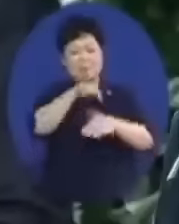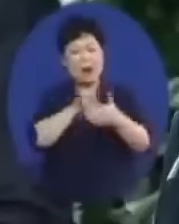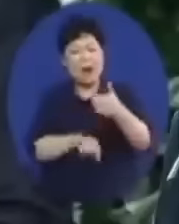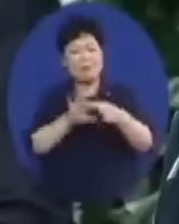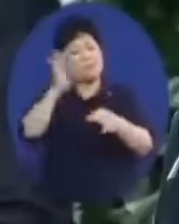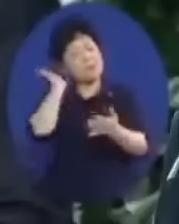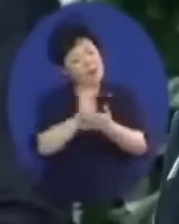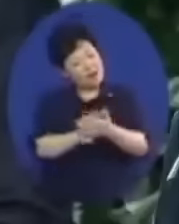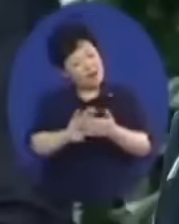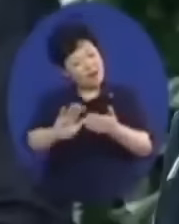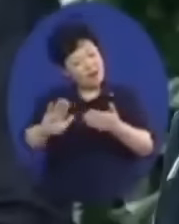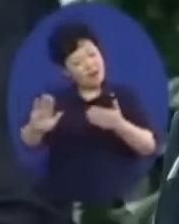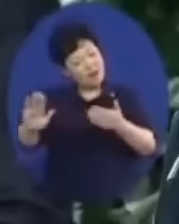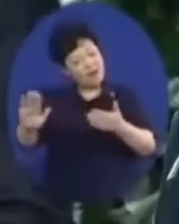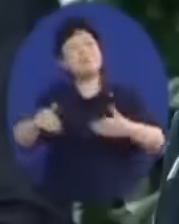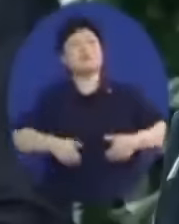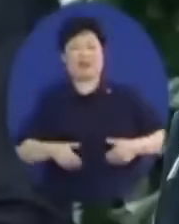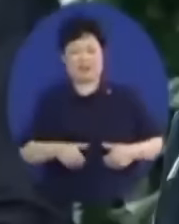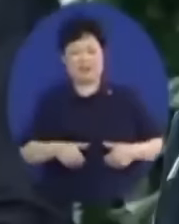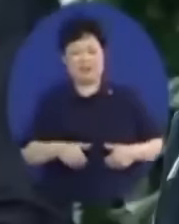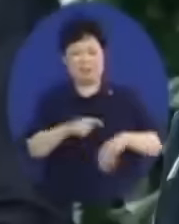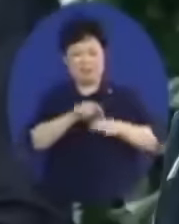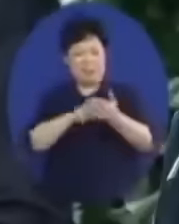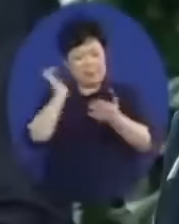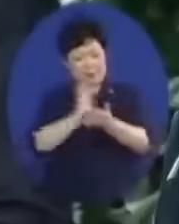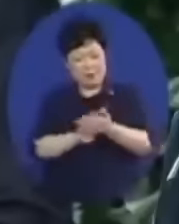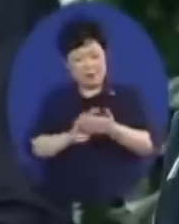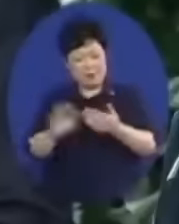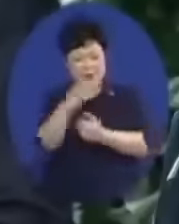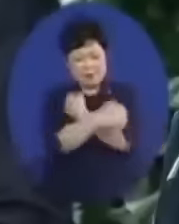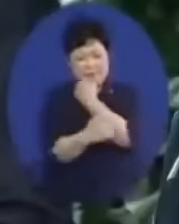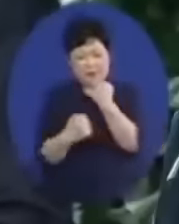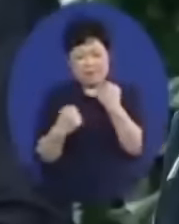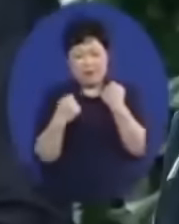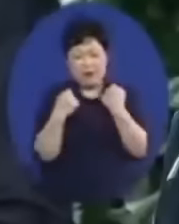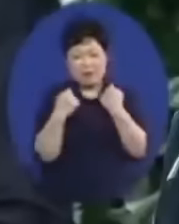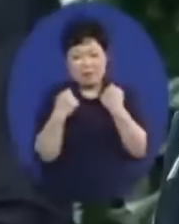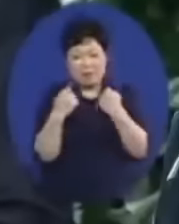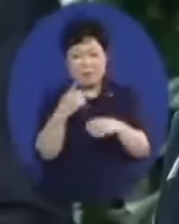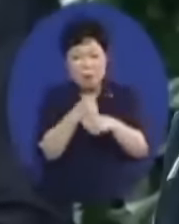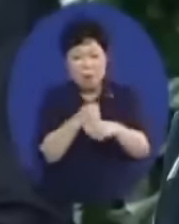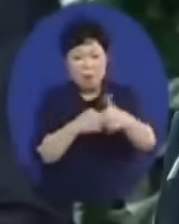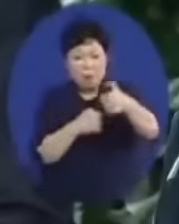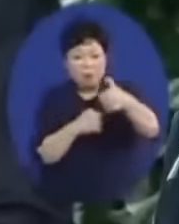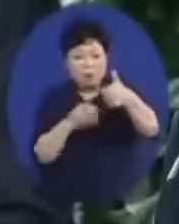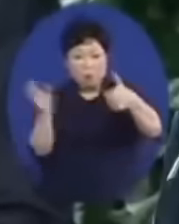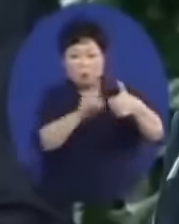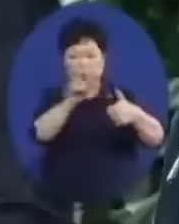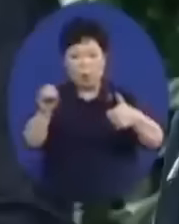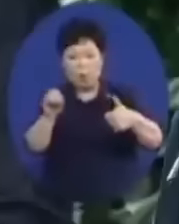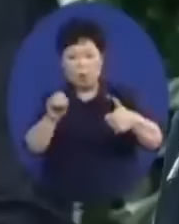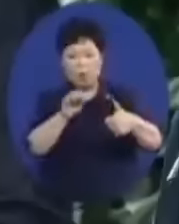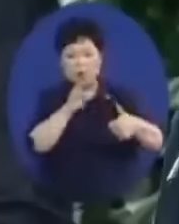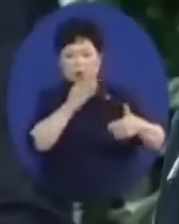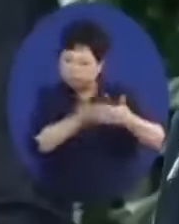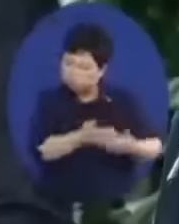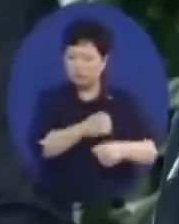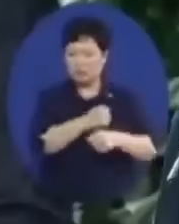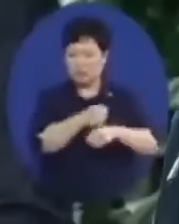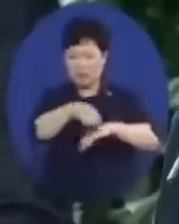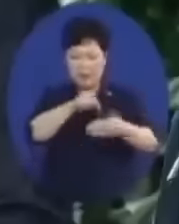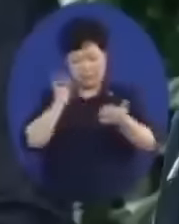마음의 평안이라고 말했었습니다. 마음의 평화가 건강에서 차지하는 비용은 55%라고 말합니다.